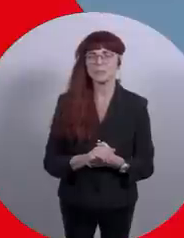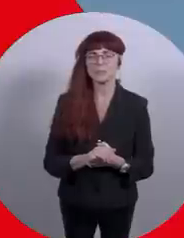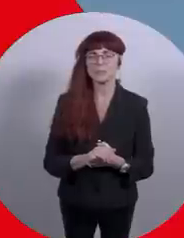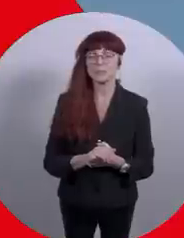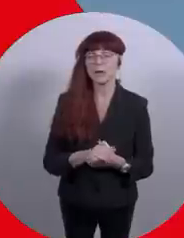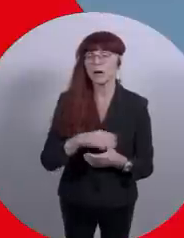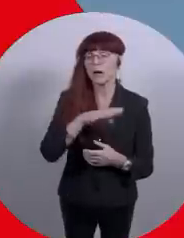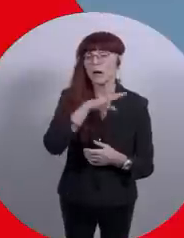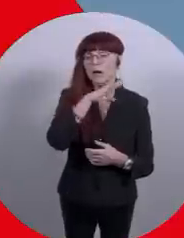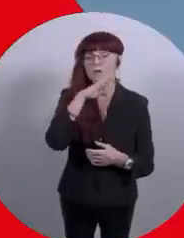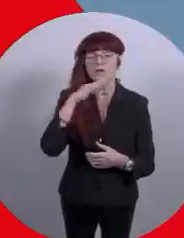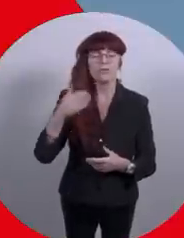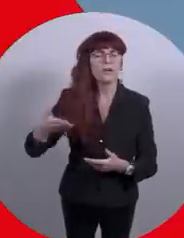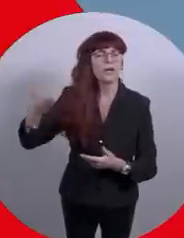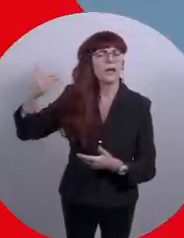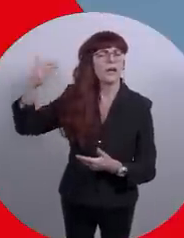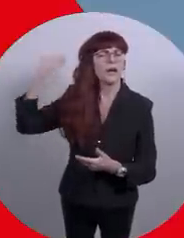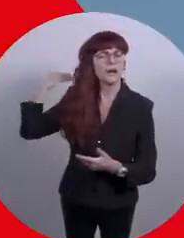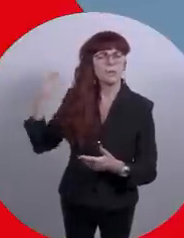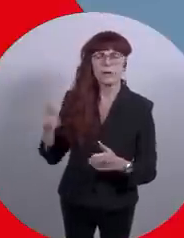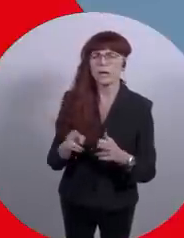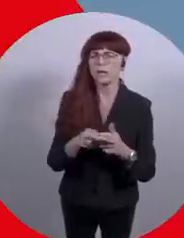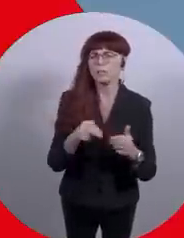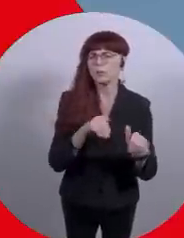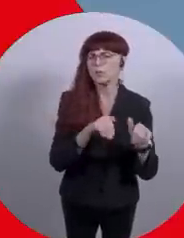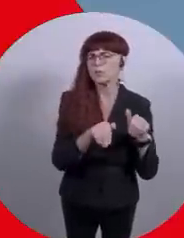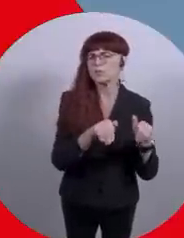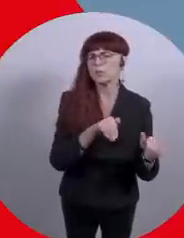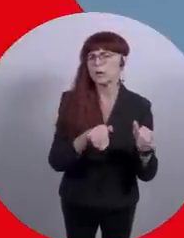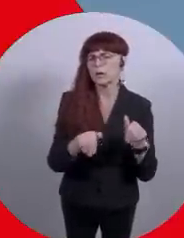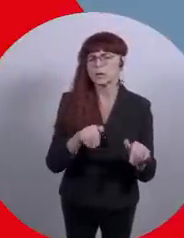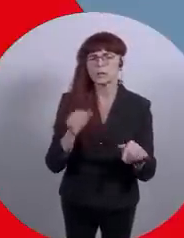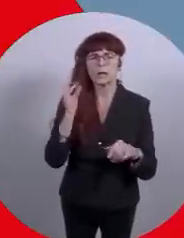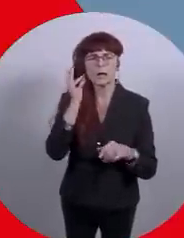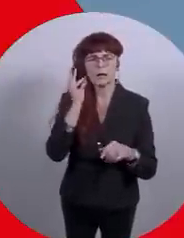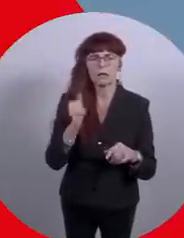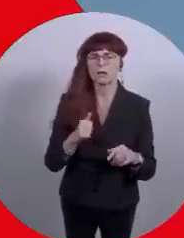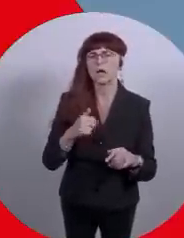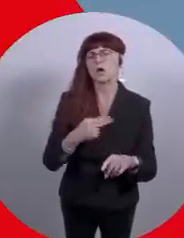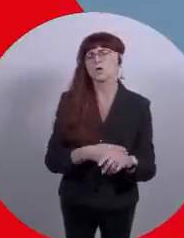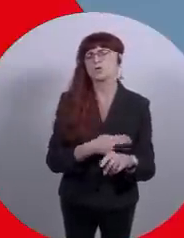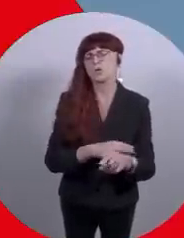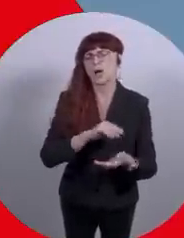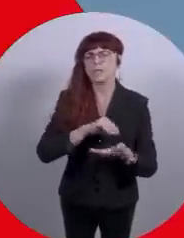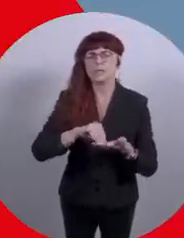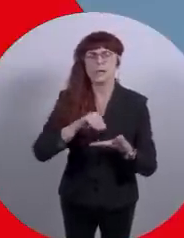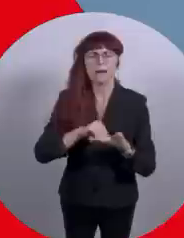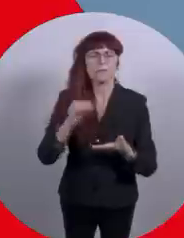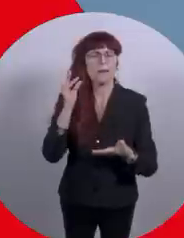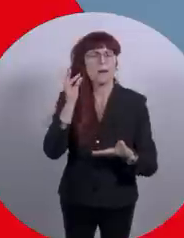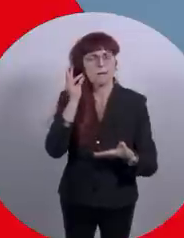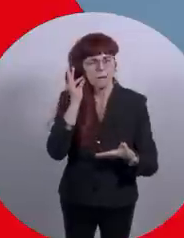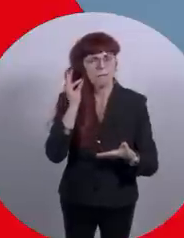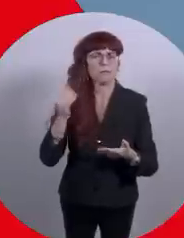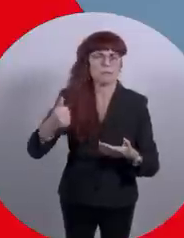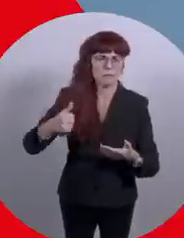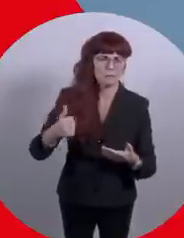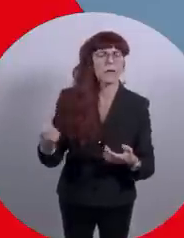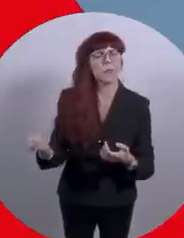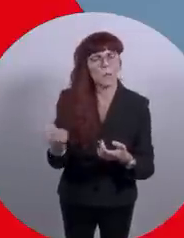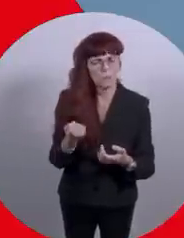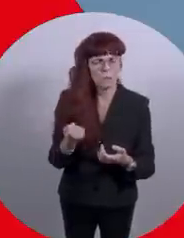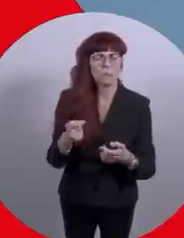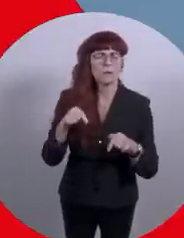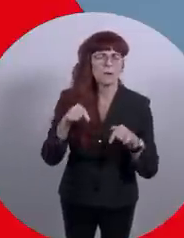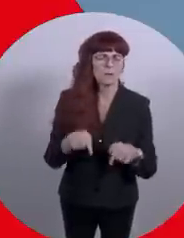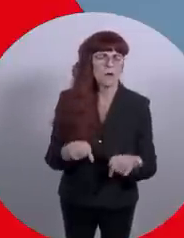es sind viele ehemalige Bundesminister innen Staatssekretär ihnen gekommen und diesen parteiag beizuwohnen und ich